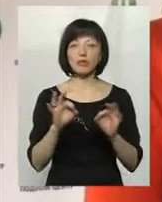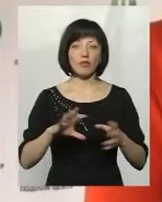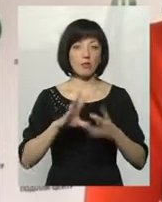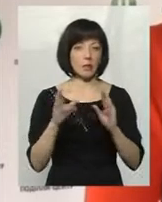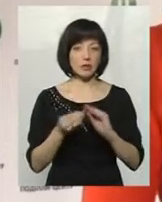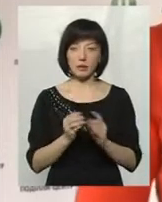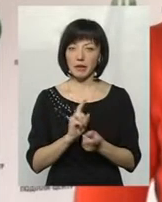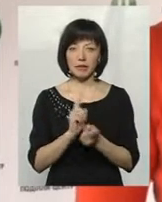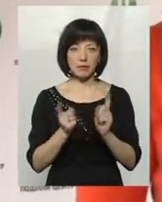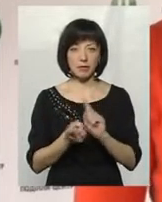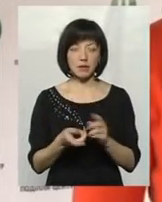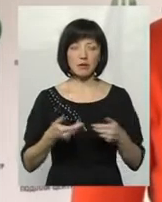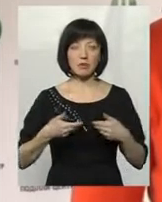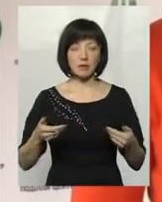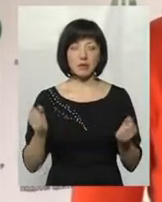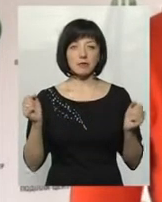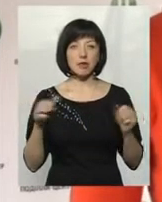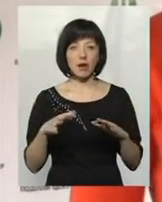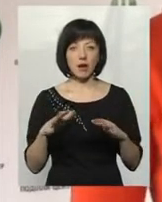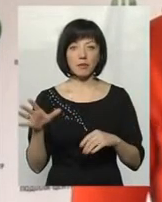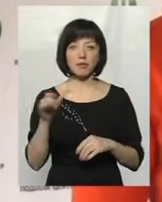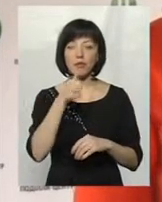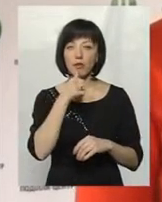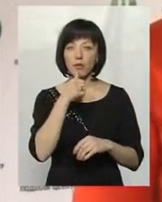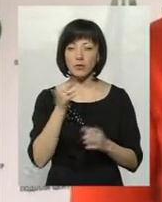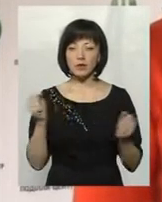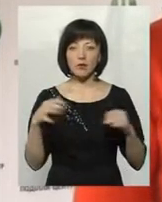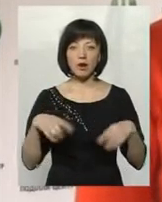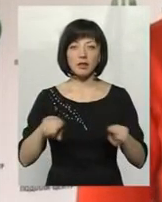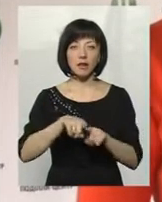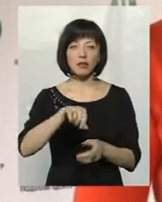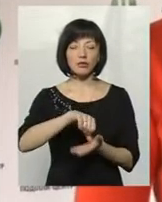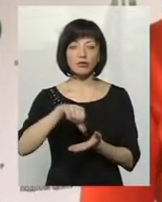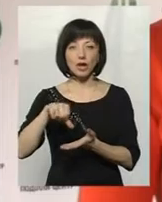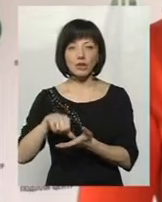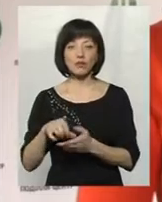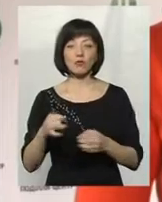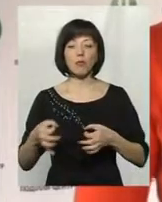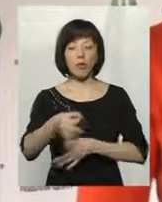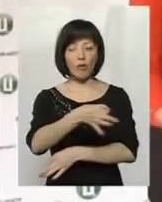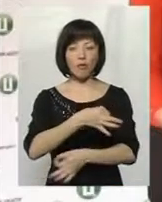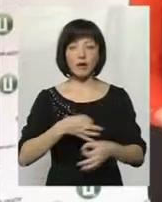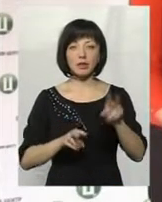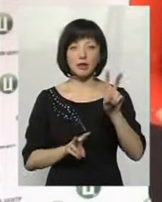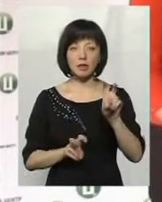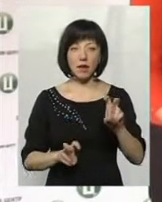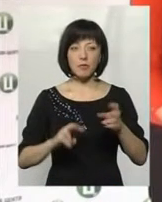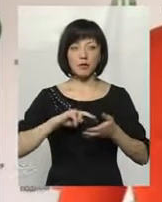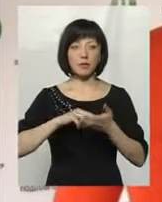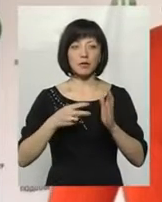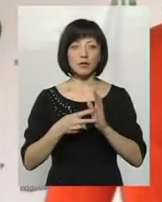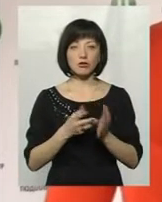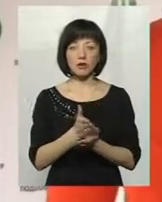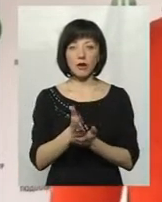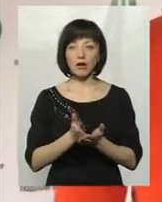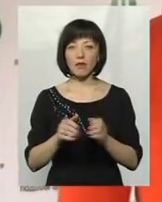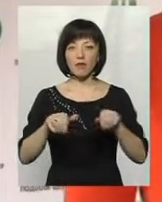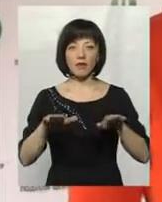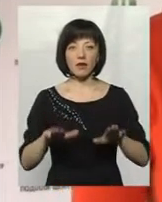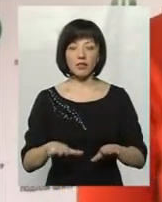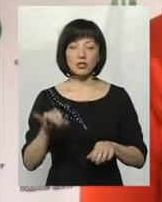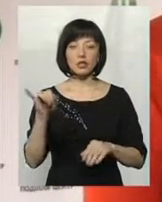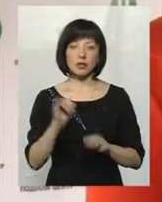не зміниться. Тому ми, власне, збираємо, якби пробуємо зібрати таких гравців ринку, щоб проговорити ці теми, напрацювати якісь шляхи вирішення цієї